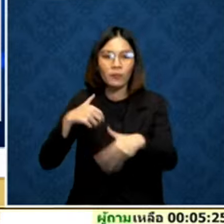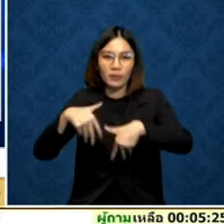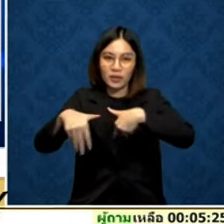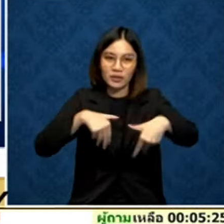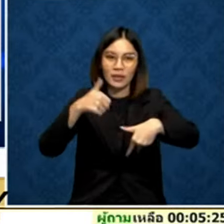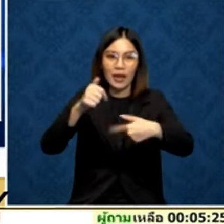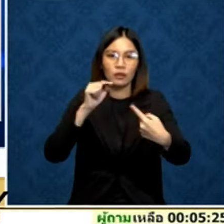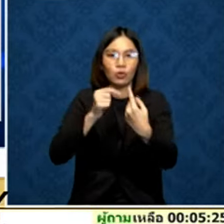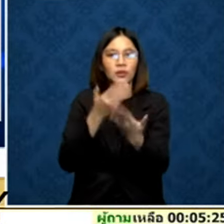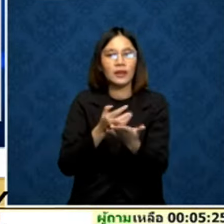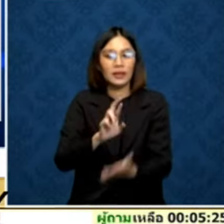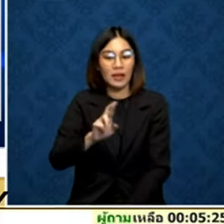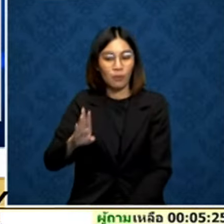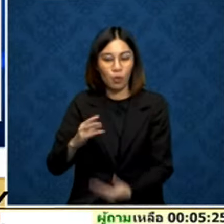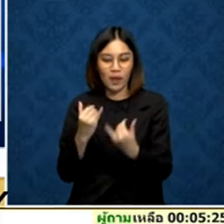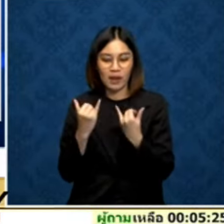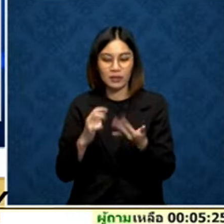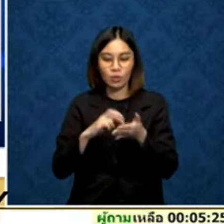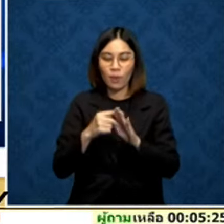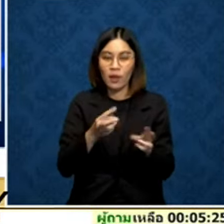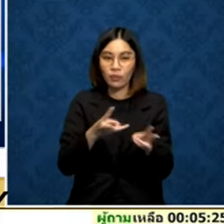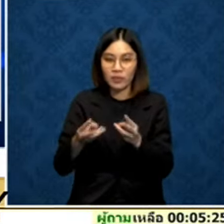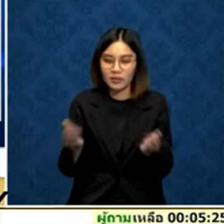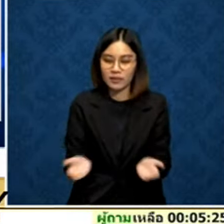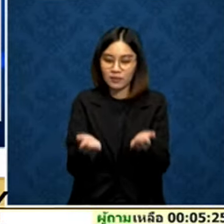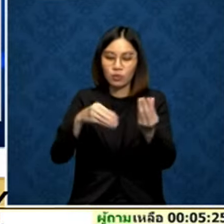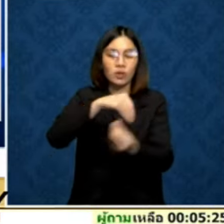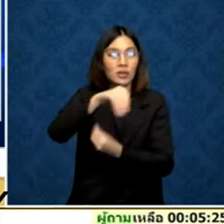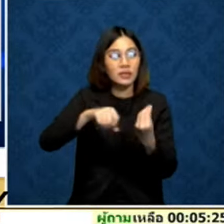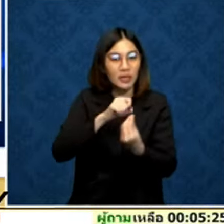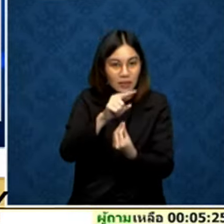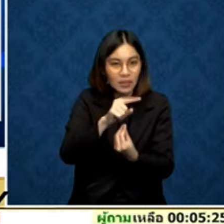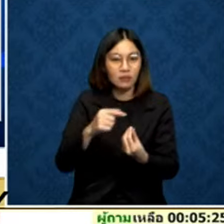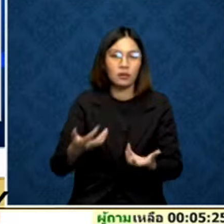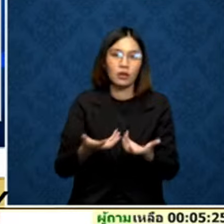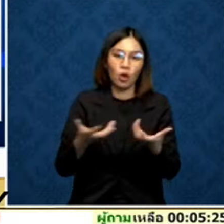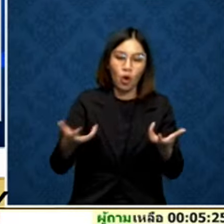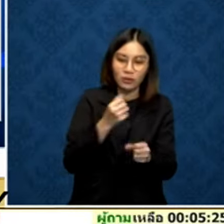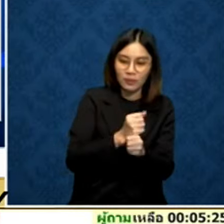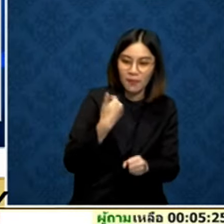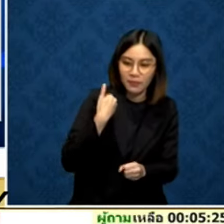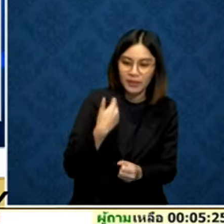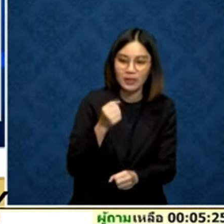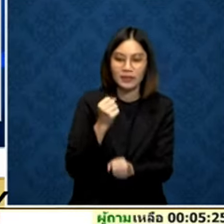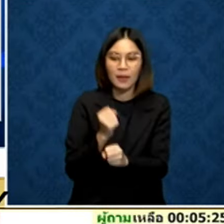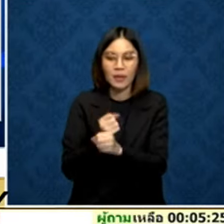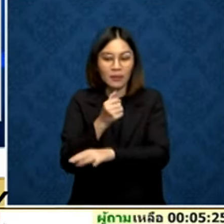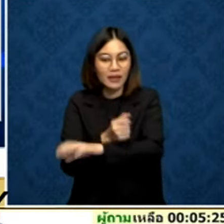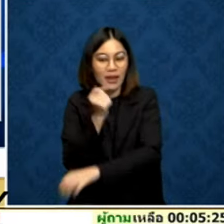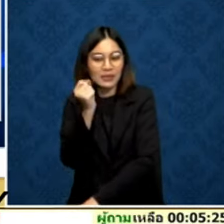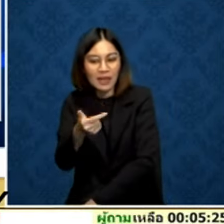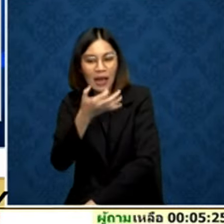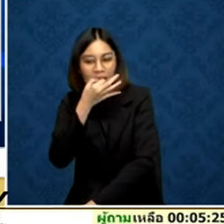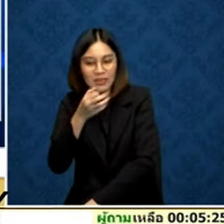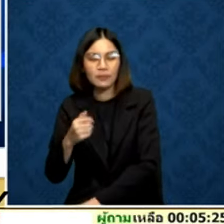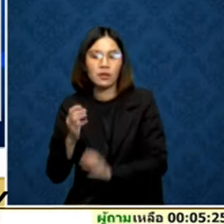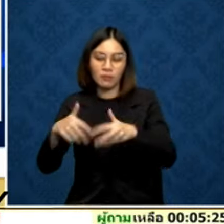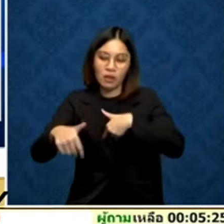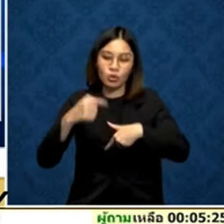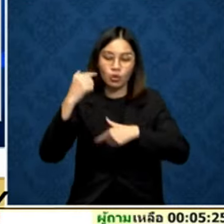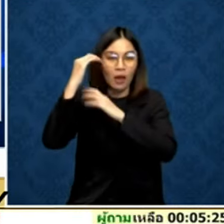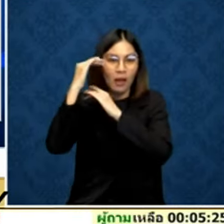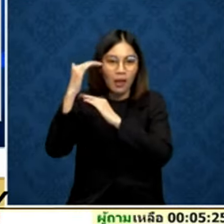บบหรือเปล่านะครับตรงนี้ก็เป็นหนึ่งในการวิธีการกระตุ้นเศรษฐกิจนะครับเกิดการผลิตเกิดการจ้างงานนะครับประชาชนก็เริ่มมีความหวังนะครับอี